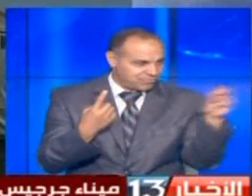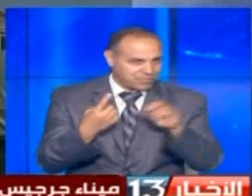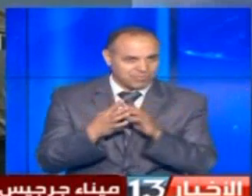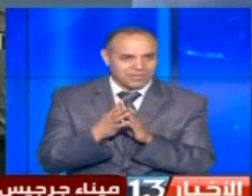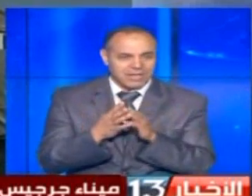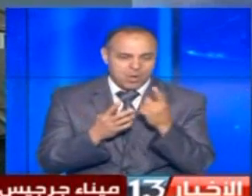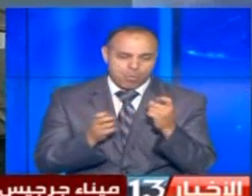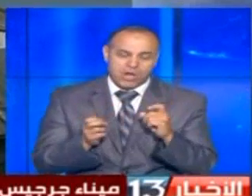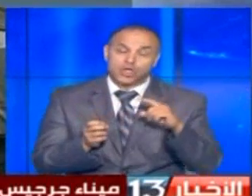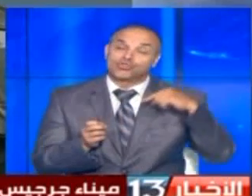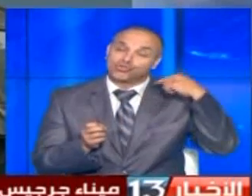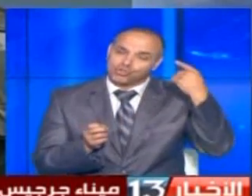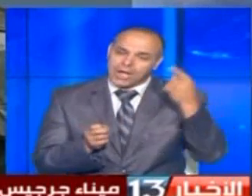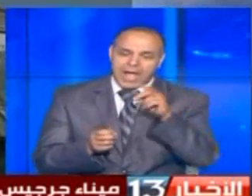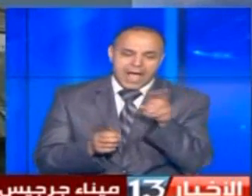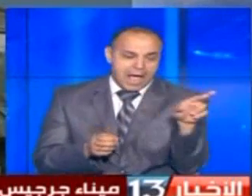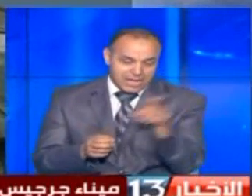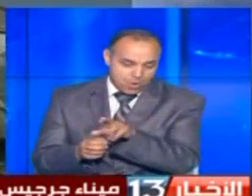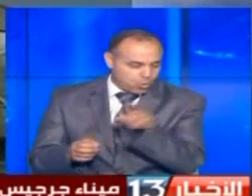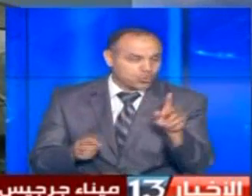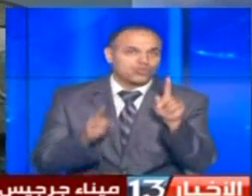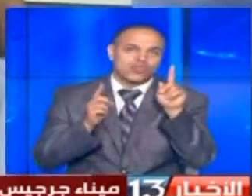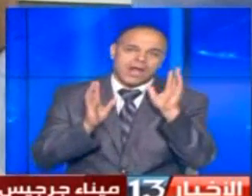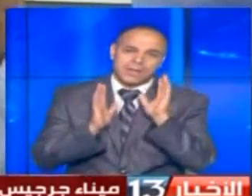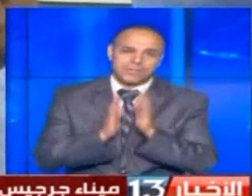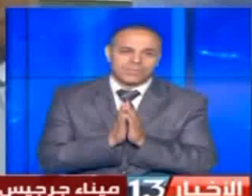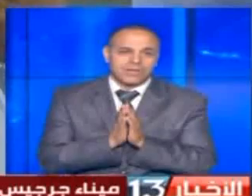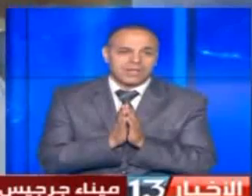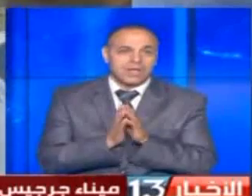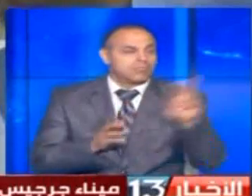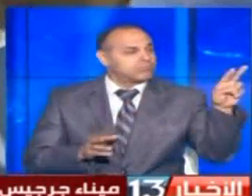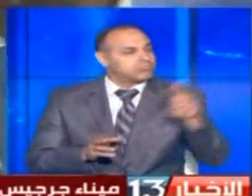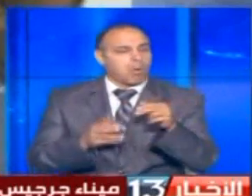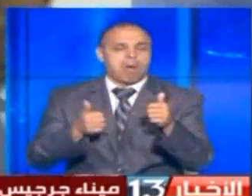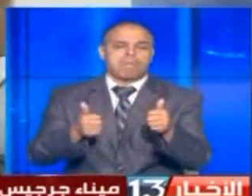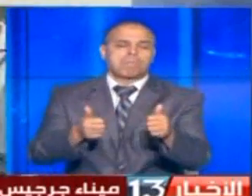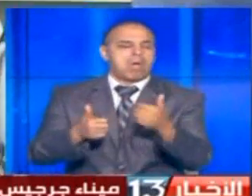رجوع برك، وإن شاء الله يعملوا لنا لي ريتور مرة جاية عام جاي. الرحلة كانت طيبة طيبة،